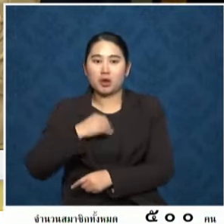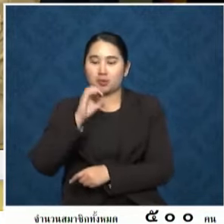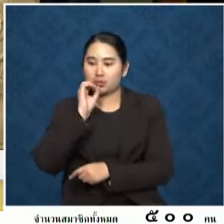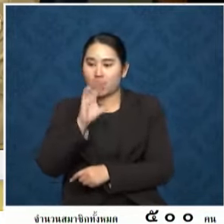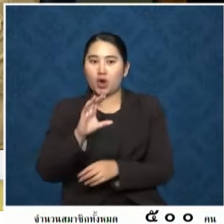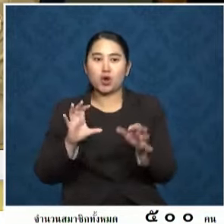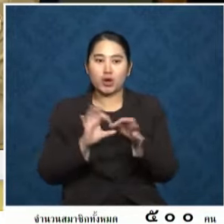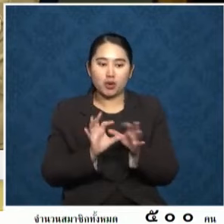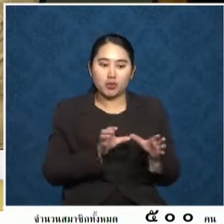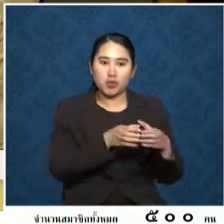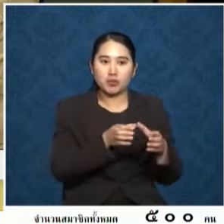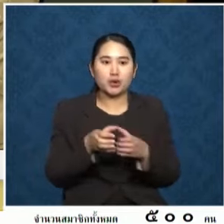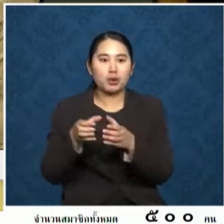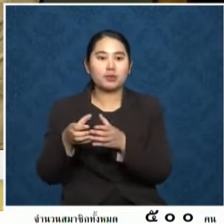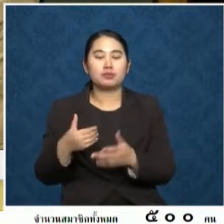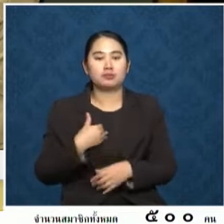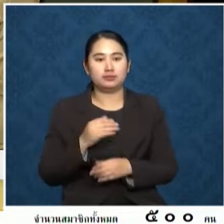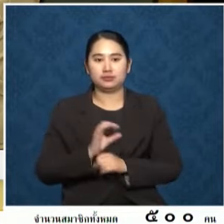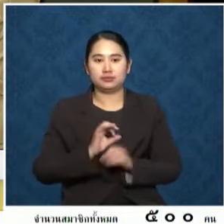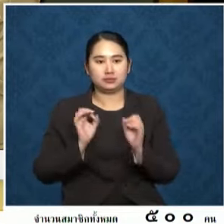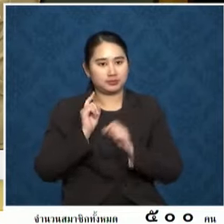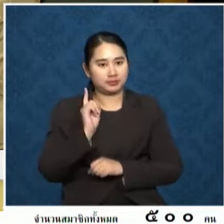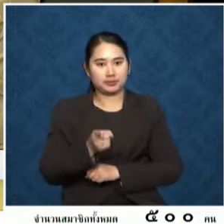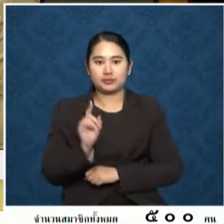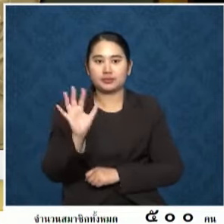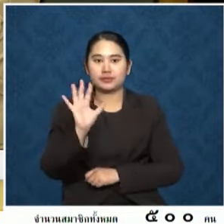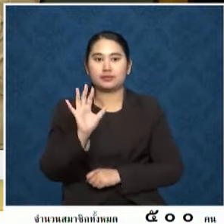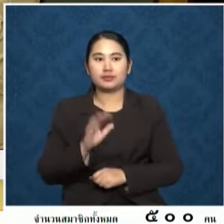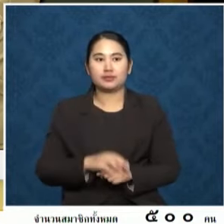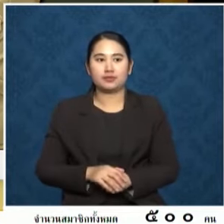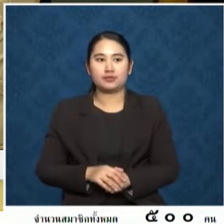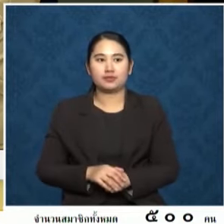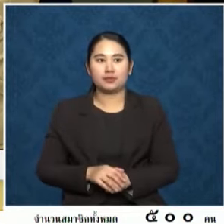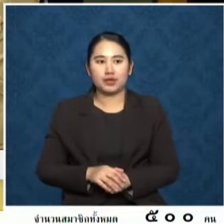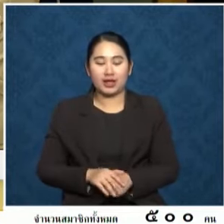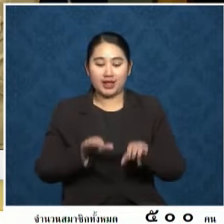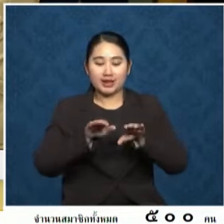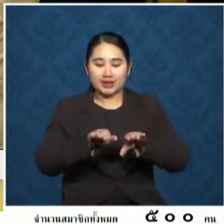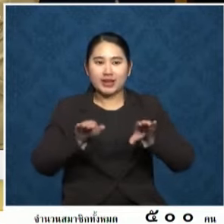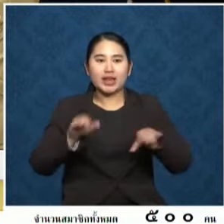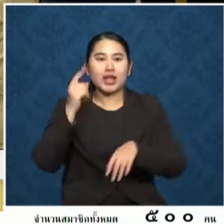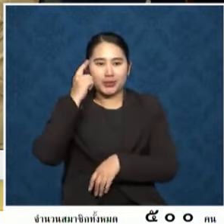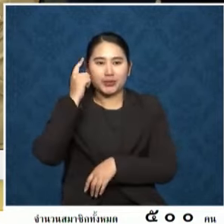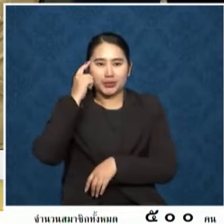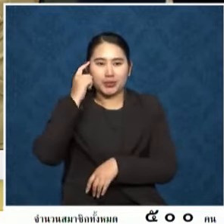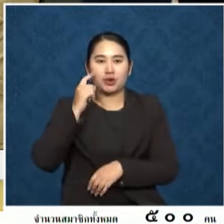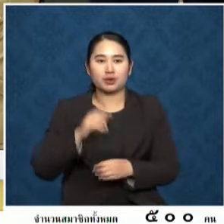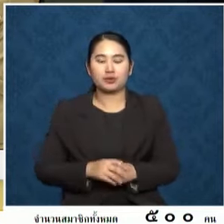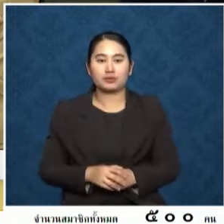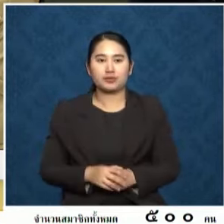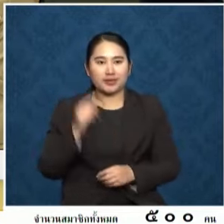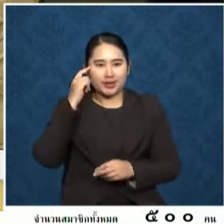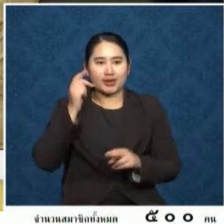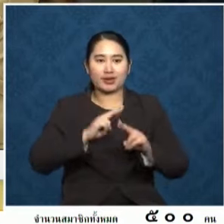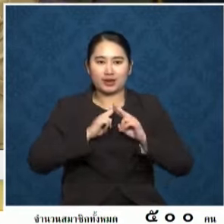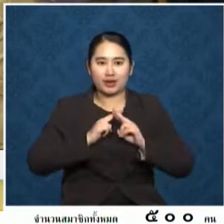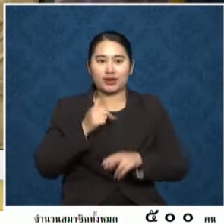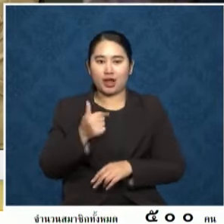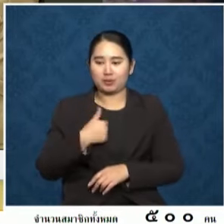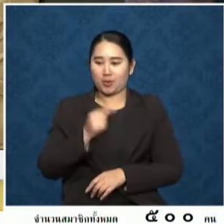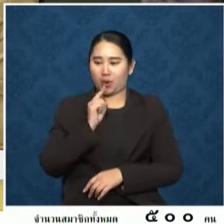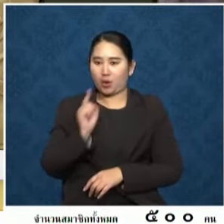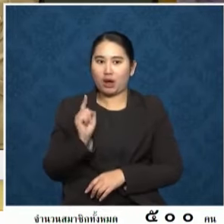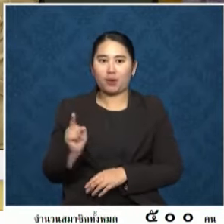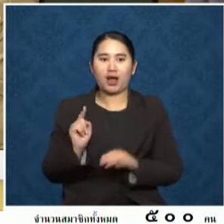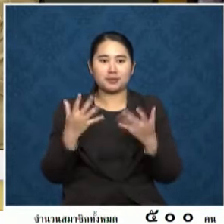นนู้นนี้ไม่จริงครับเรื่องนี้ท่านทำคนเด็กๆก็คิดได้นะครับผมไม่ได้ว่าอะไรท่